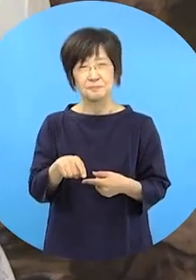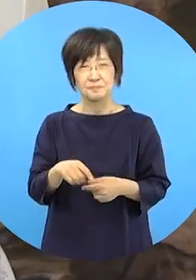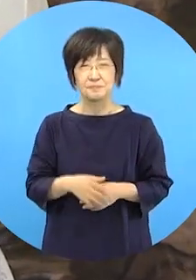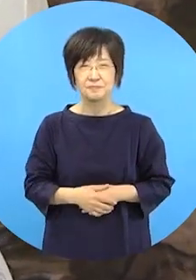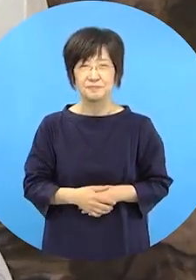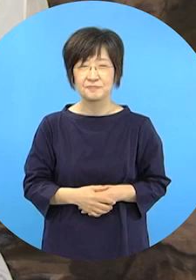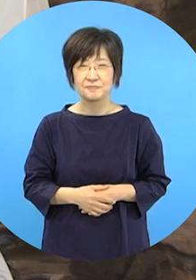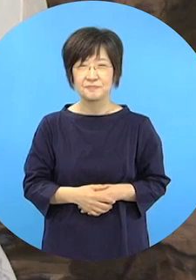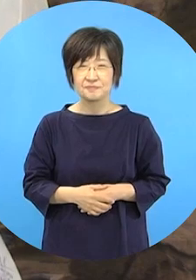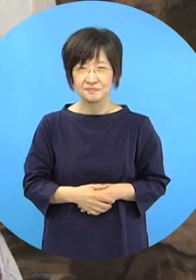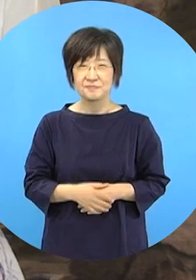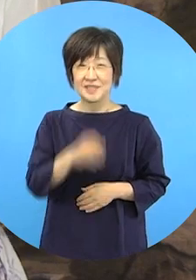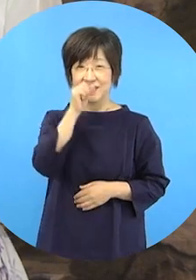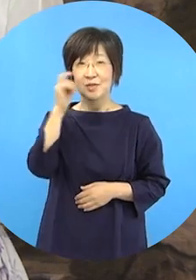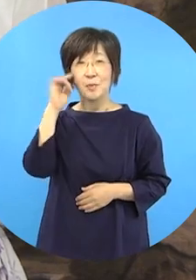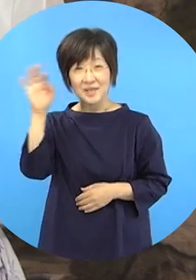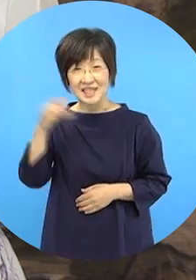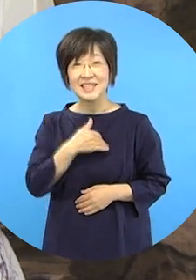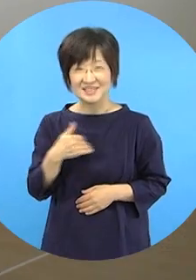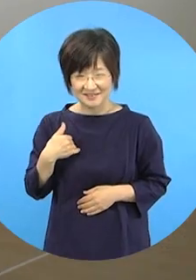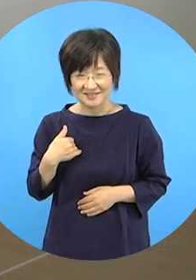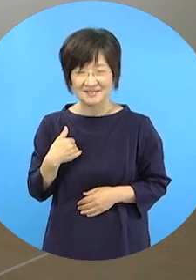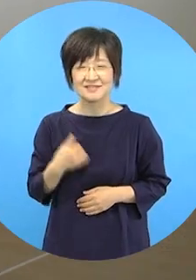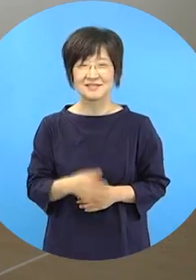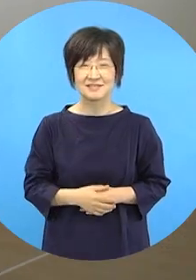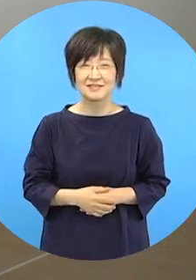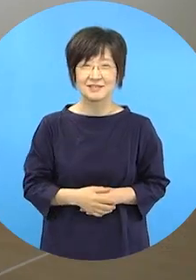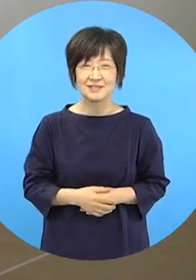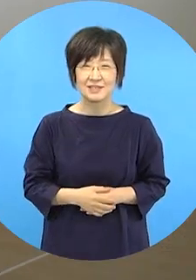ています。 いい思い出になりそうですね。 はい、